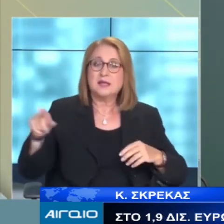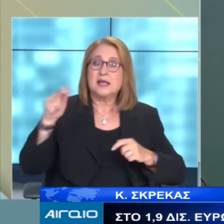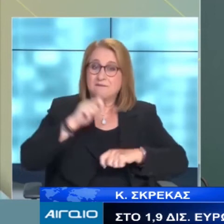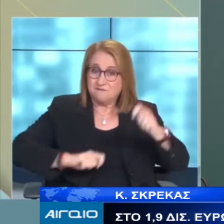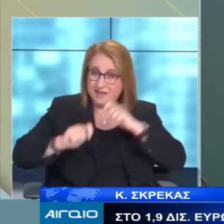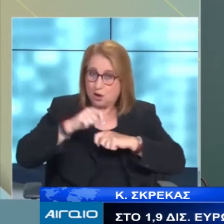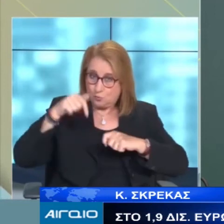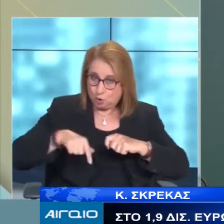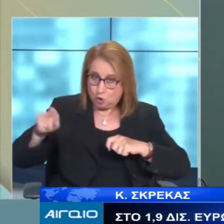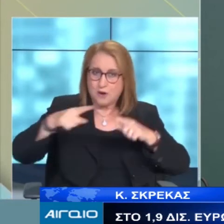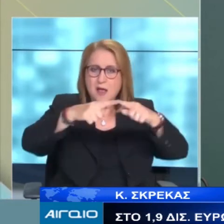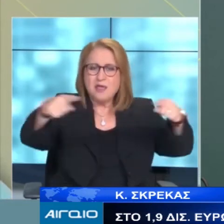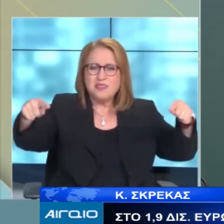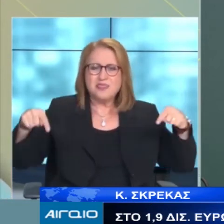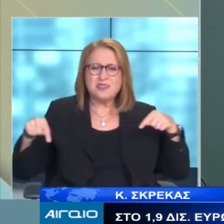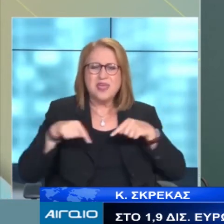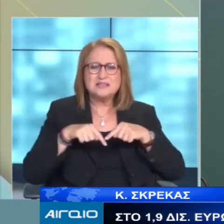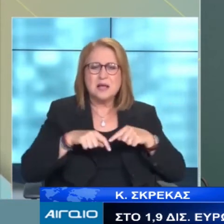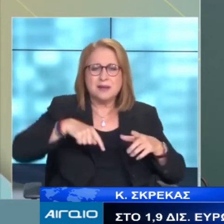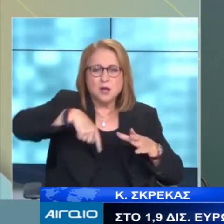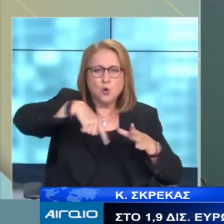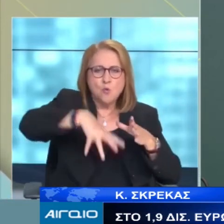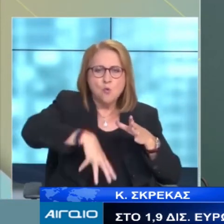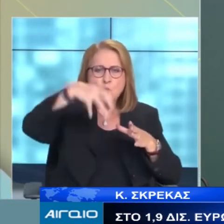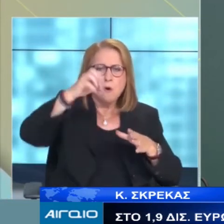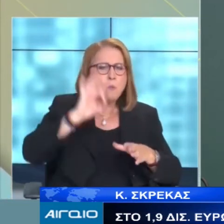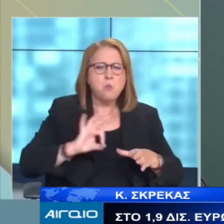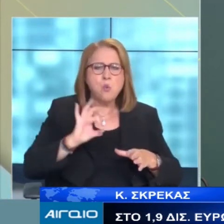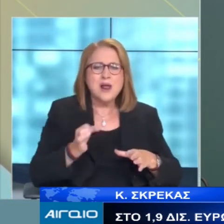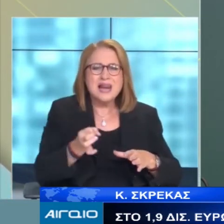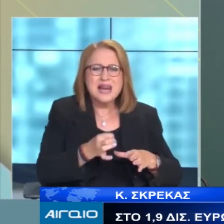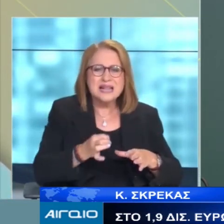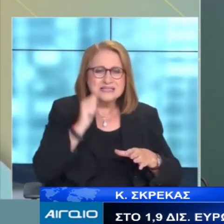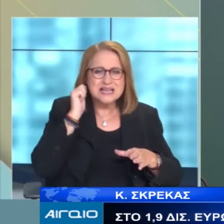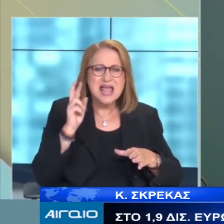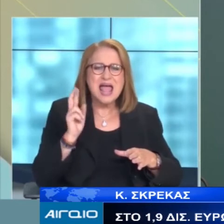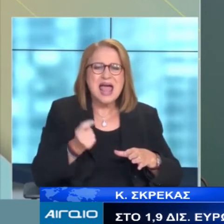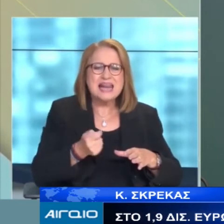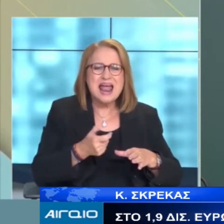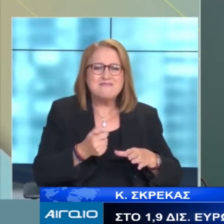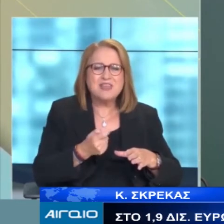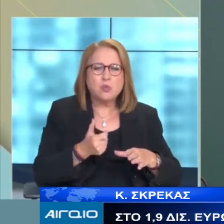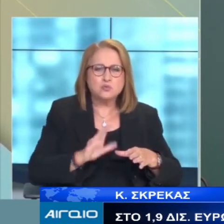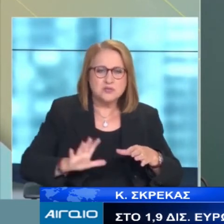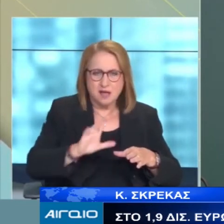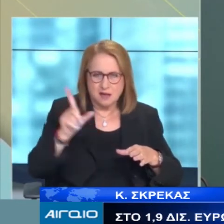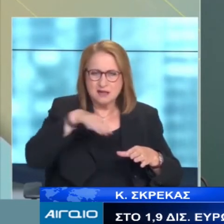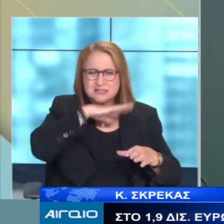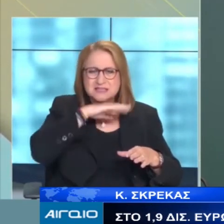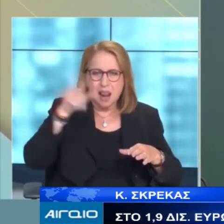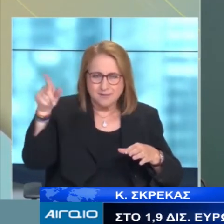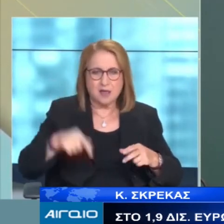Ρεβιθούσα, ο νέος τερματικός σταθμός αεριοποίησης υγροποιημένου φυσικού αερίου LNG στην Αλεξανδρούπολη,